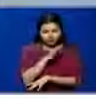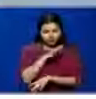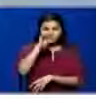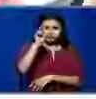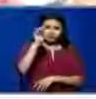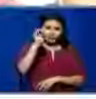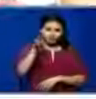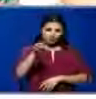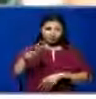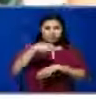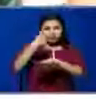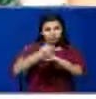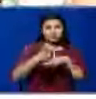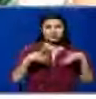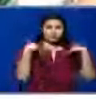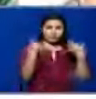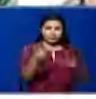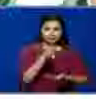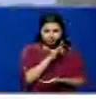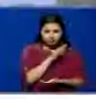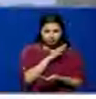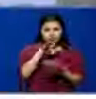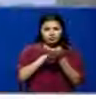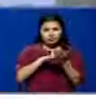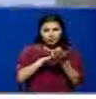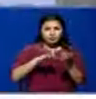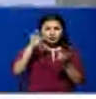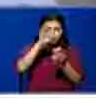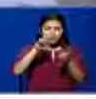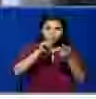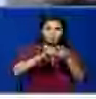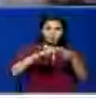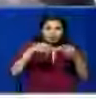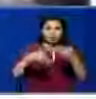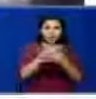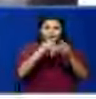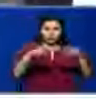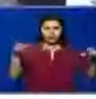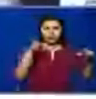әкімі жиылған жұртшылықты құттықтап, бой көтерген су жаңа ғимараттың лентасын қиды.